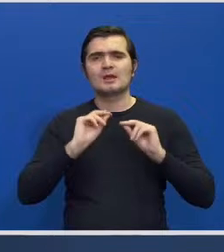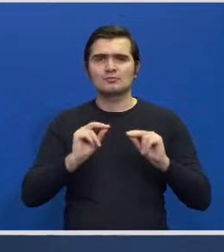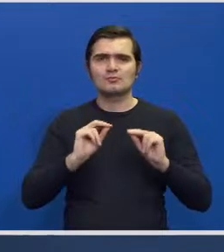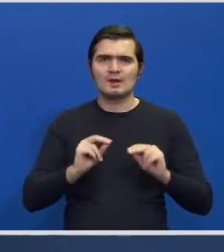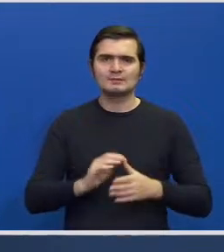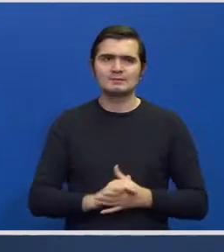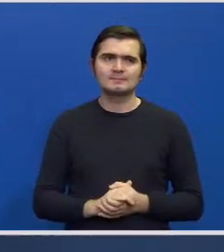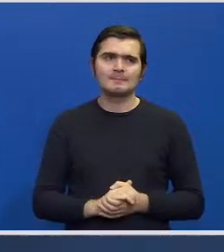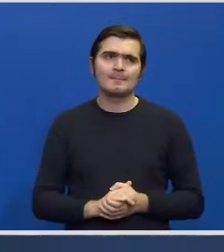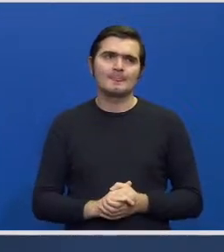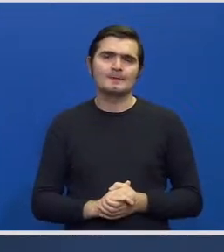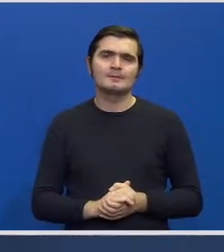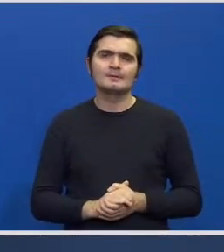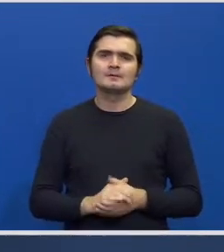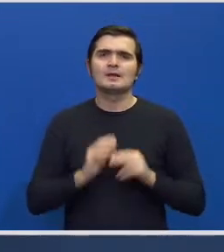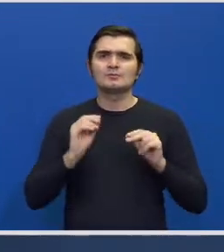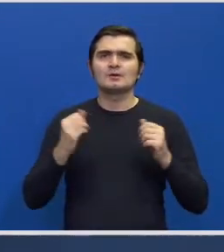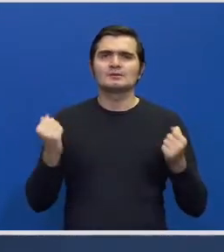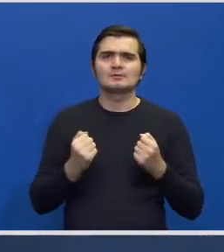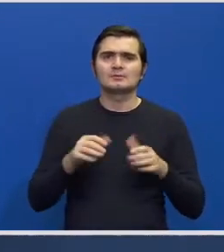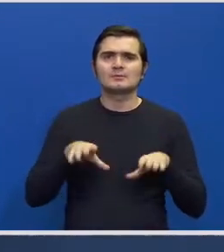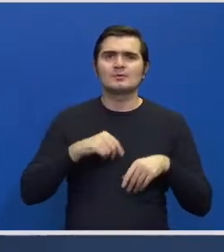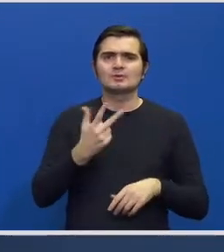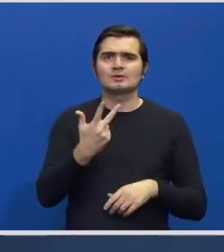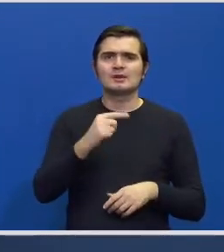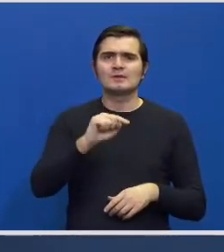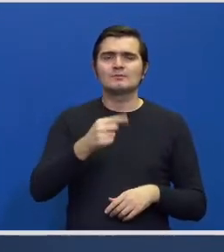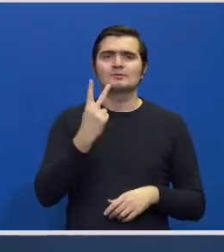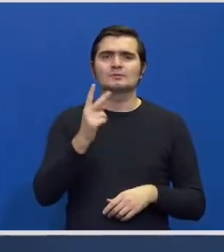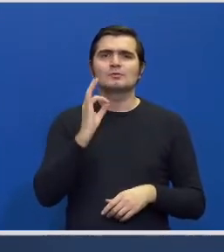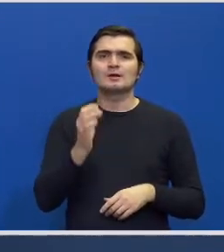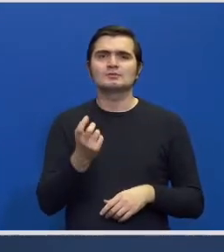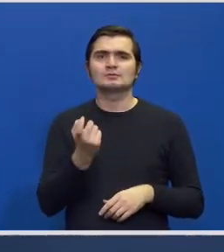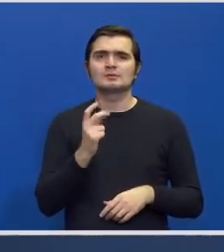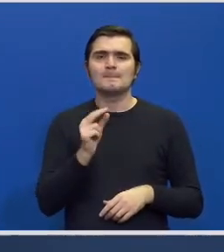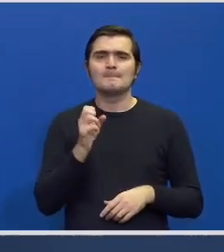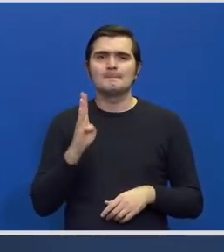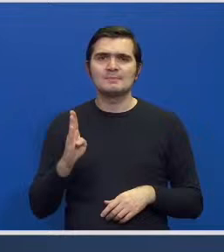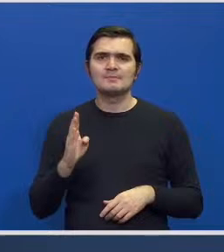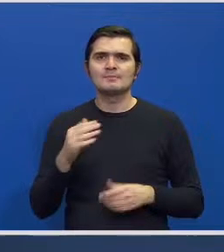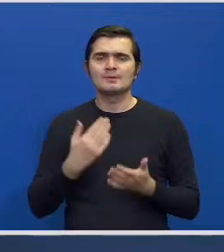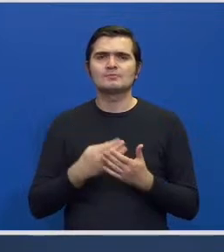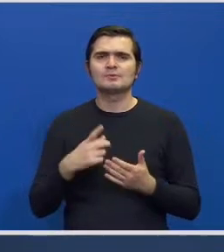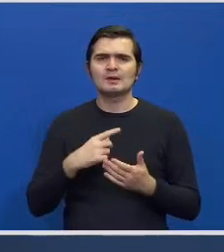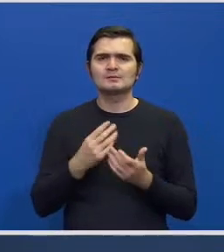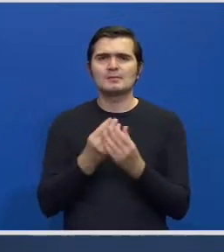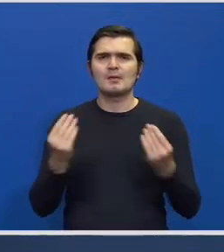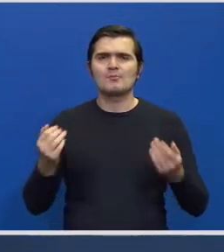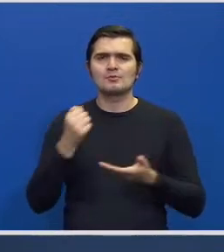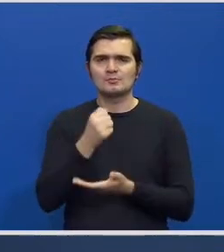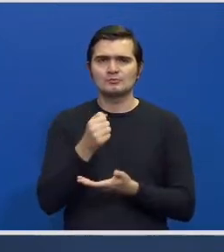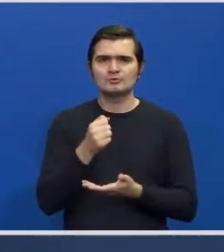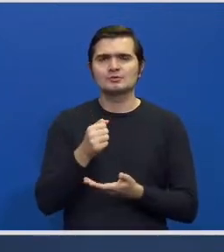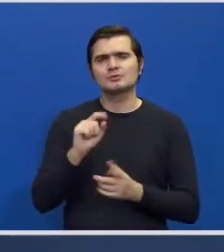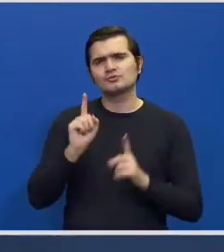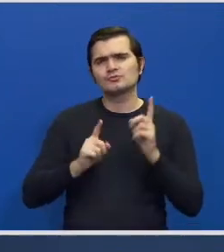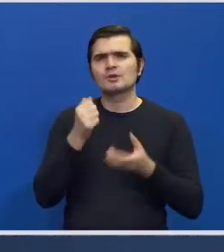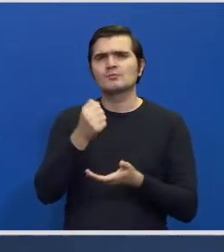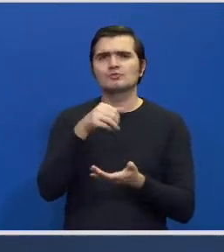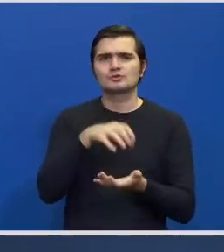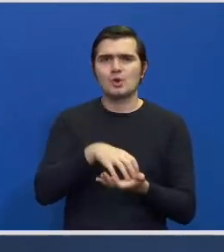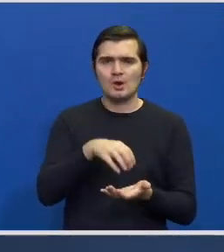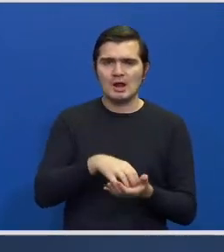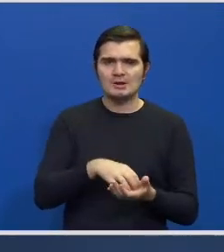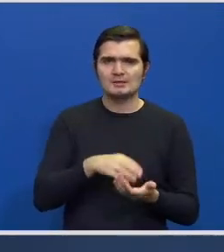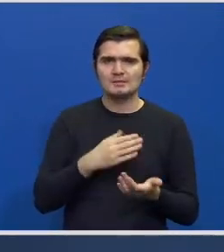sunt întrebări legate de Ministerul Educației. Educația ca acțiune primește 3,2% din PIB, pentru că educația ca acțiune este cuprinsă în mai multe